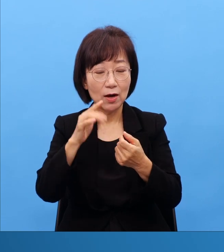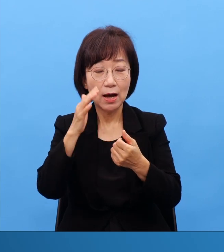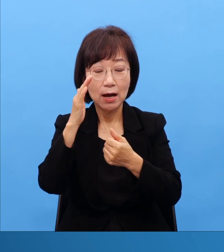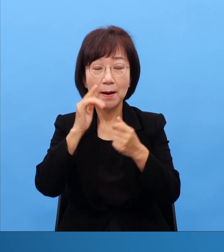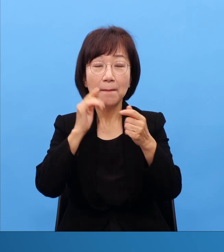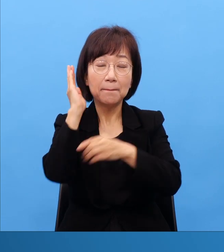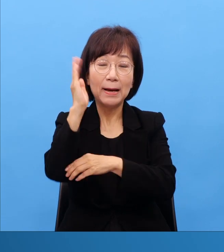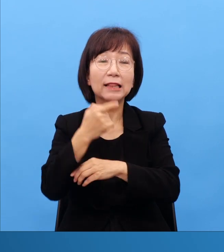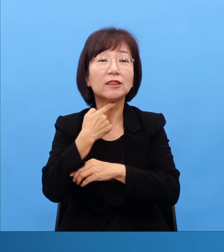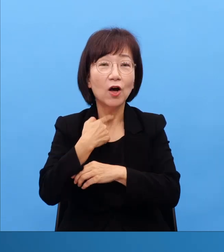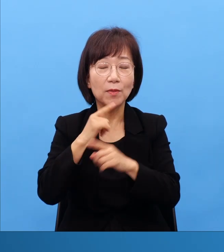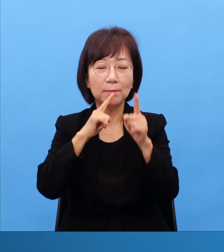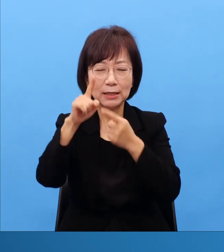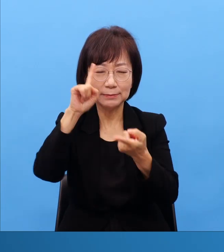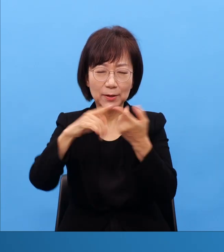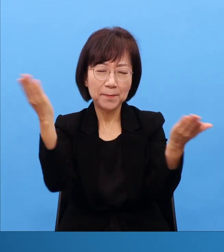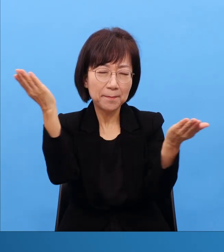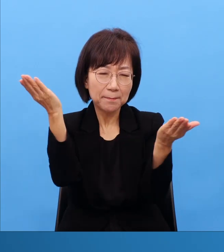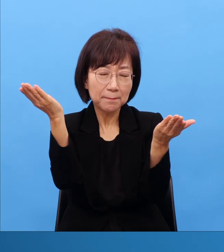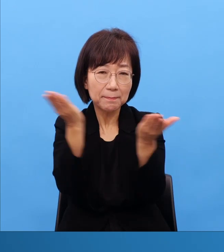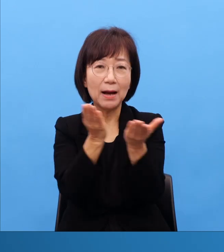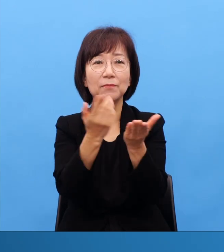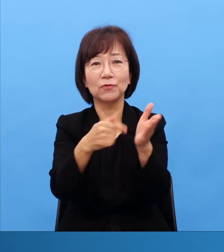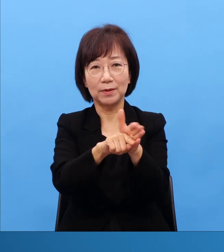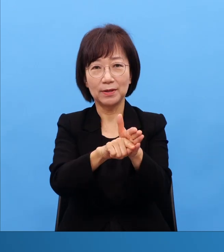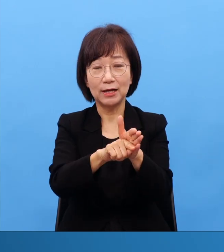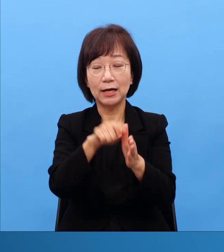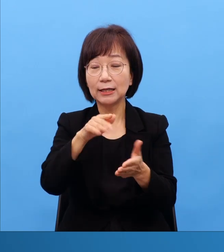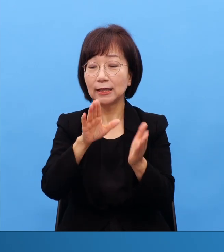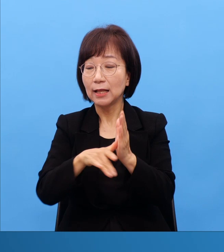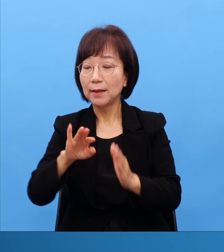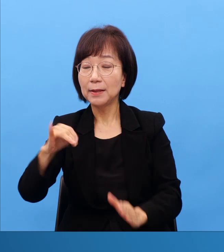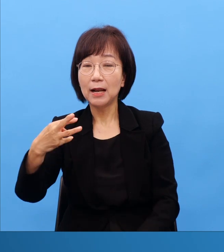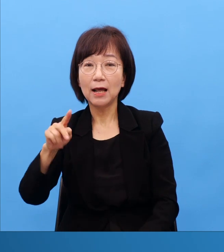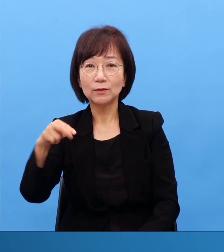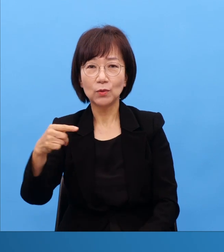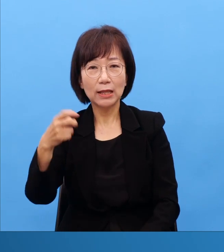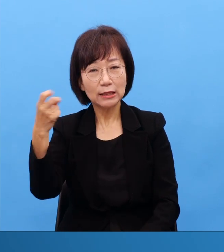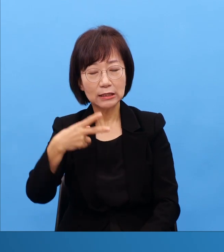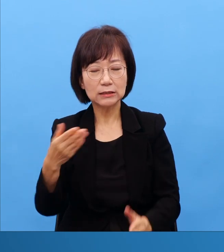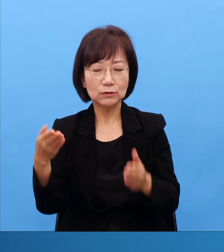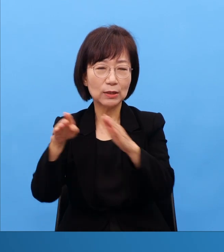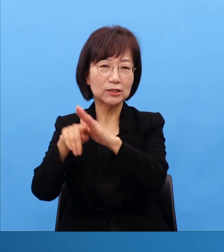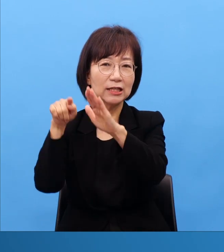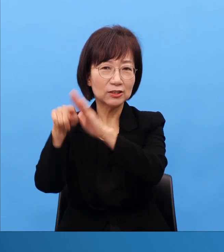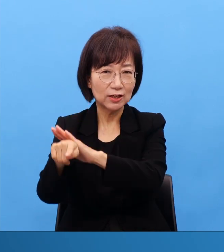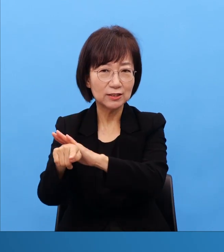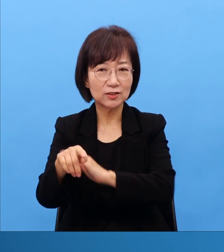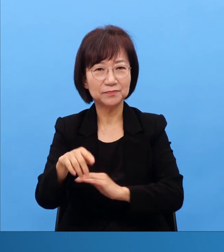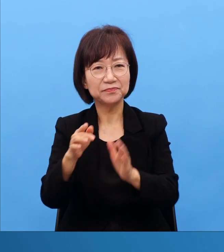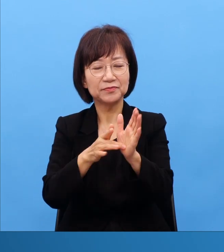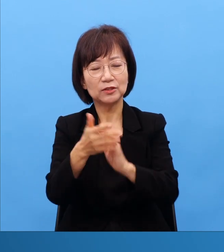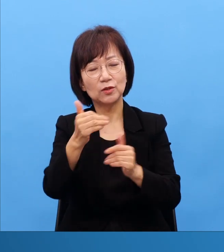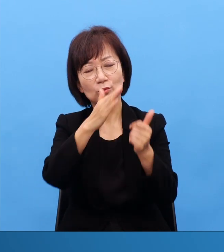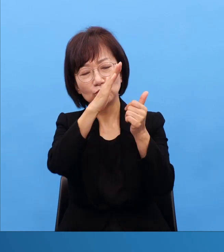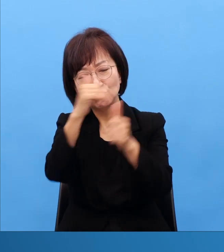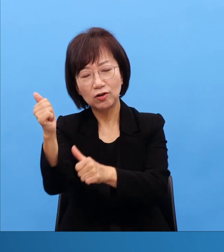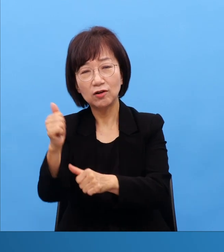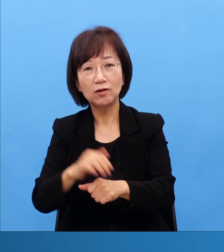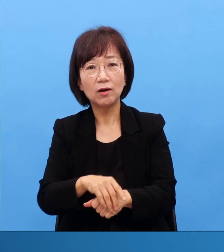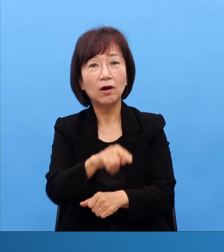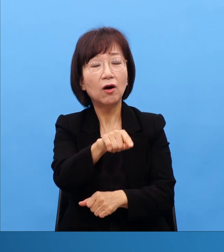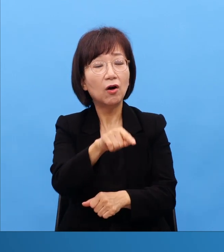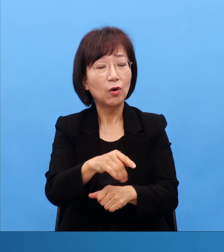말씀을 응하게 하려 함이로라. 이에 빌라도가 다시 관정에 들어가 예수를 불러 이르되